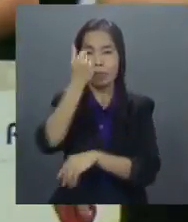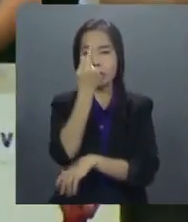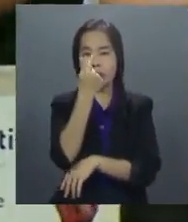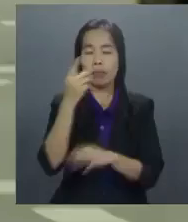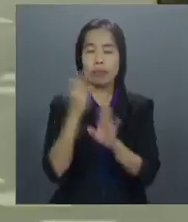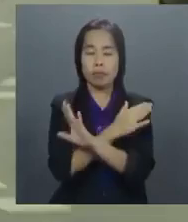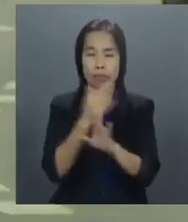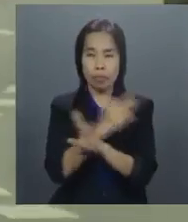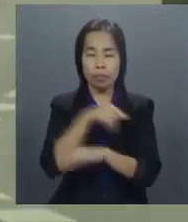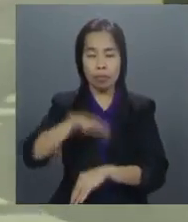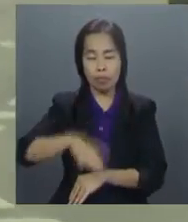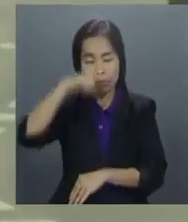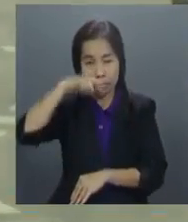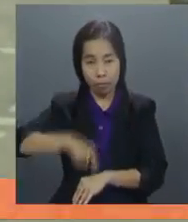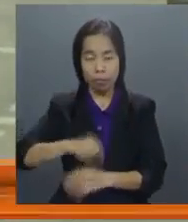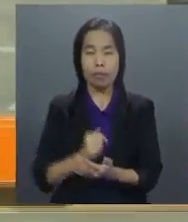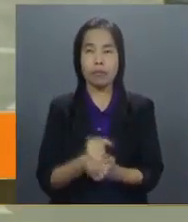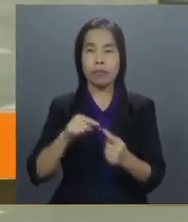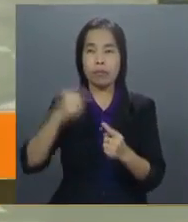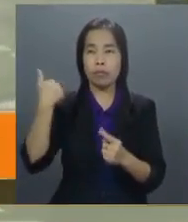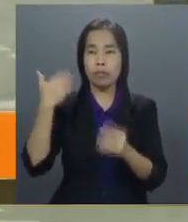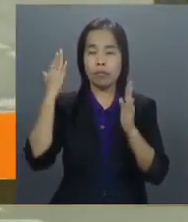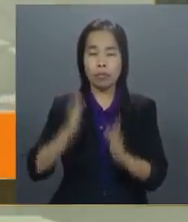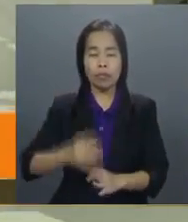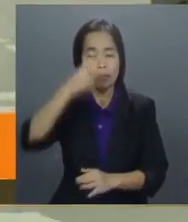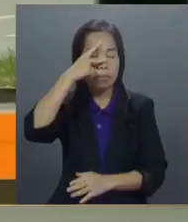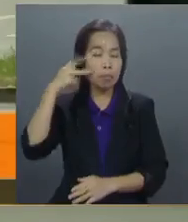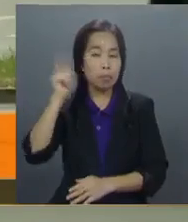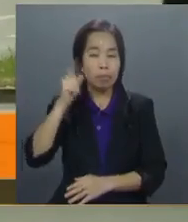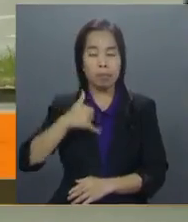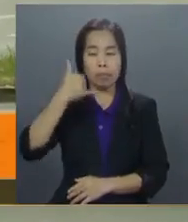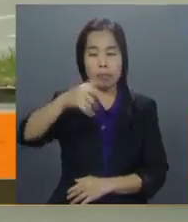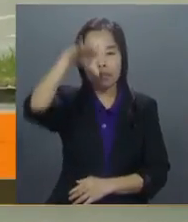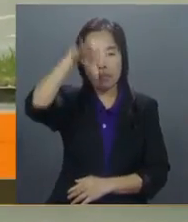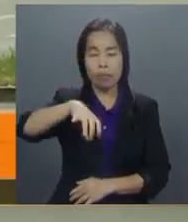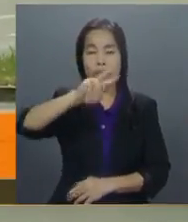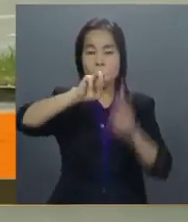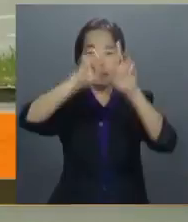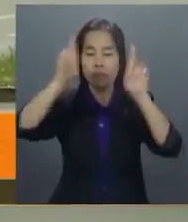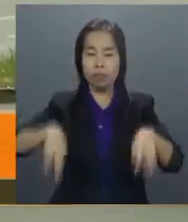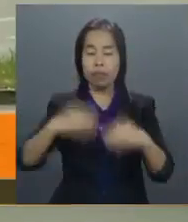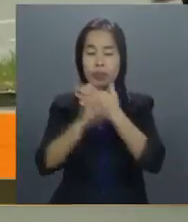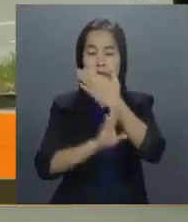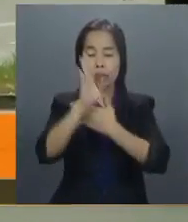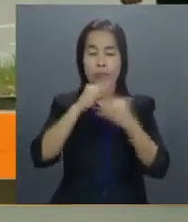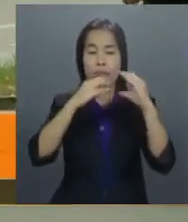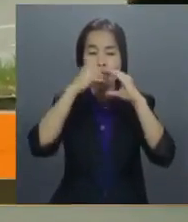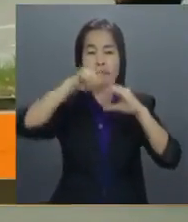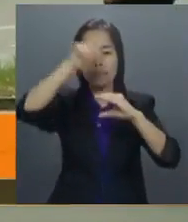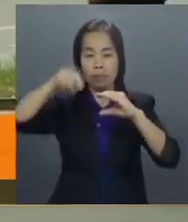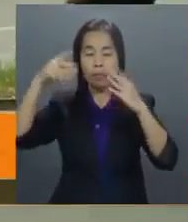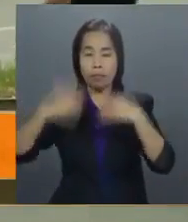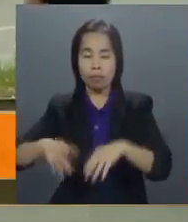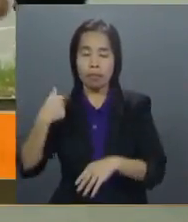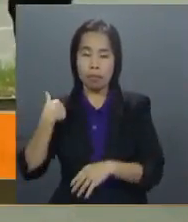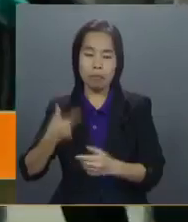าตามเวลาในไทยเมื่อมือปืนกราดยิงคนที่ร้านแมคโดนัลด์ก่อนบุกเข้าไปกราดยิงคนในห้างสรรพสินค้าโอลิมเปีย